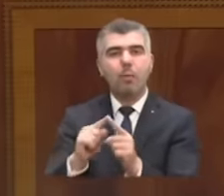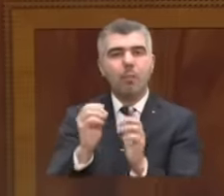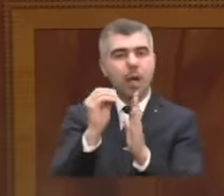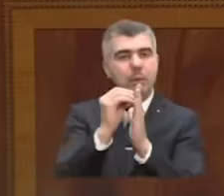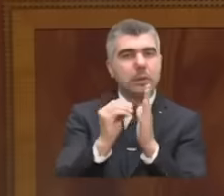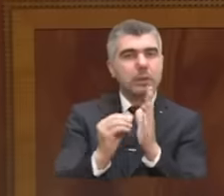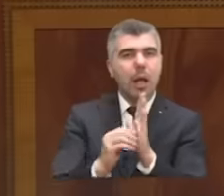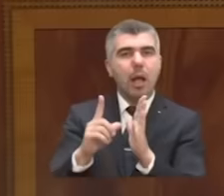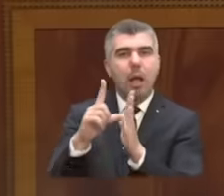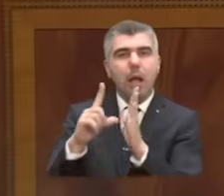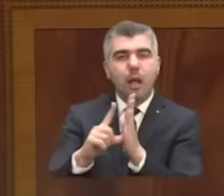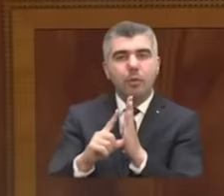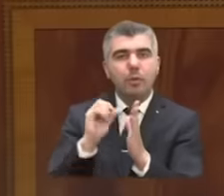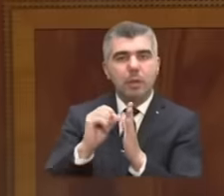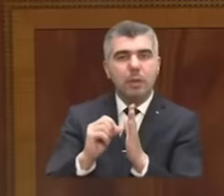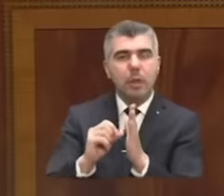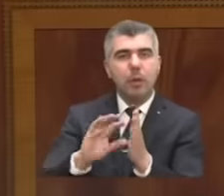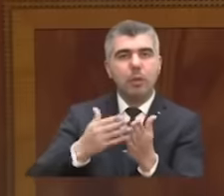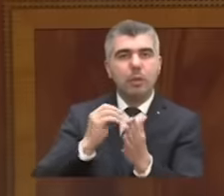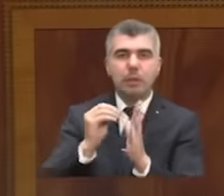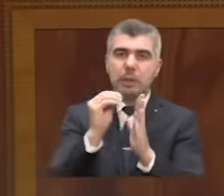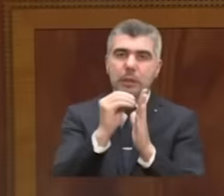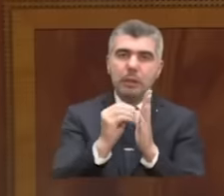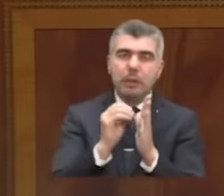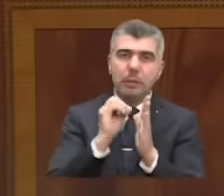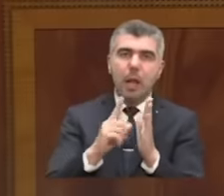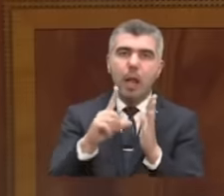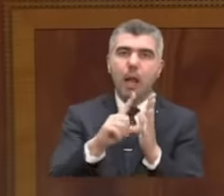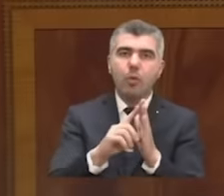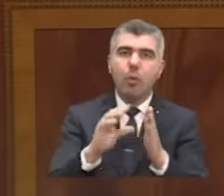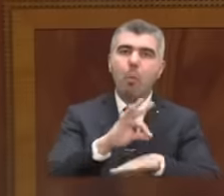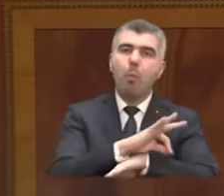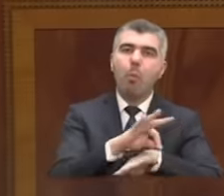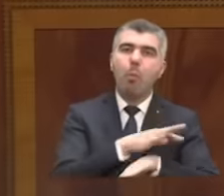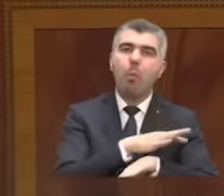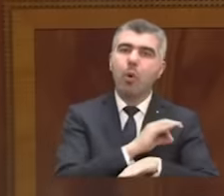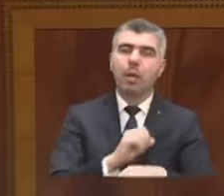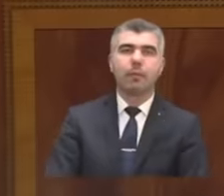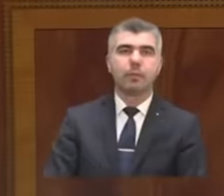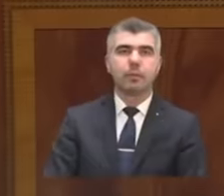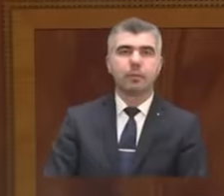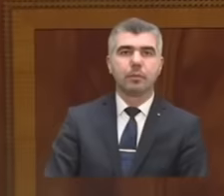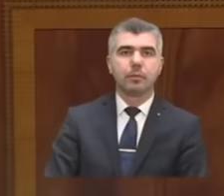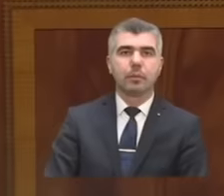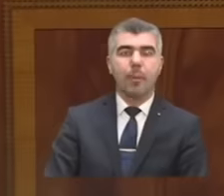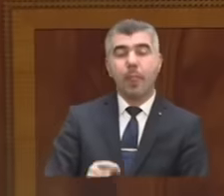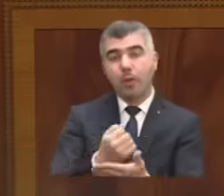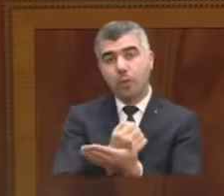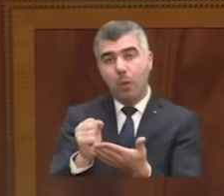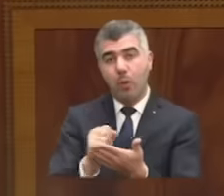على حذف العقوبات التأديبية المنصوص عليها في النظام الأساسي واعتماد تلك الواردة في النظام الأساسي للوظيفة